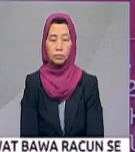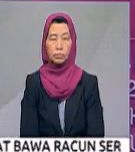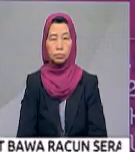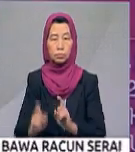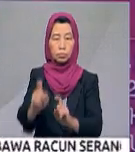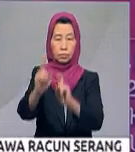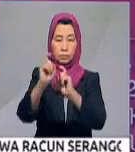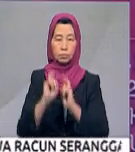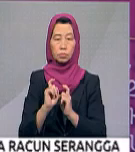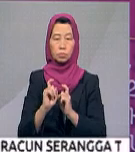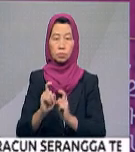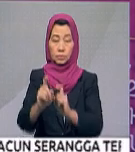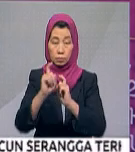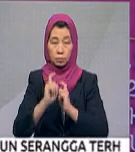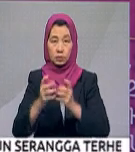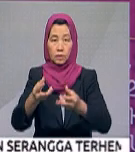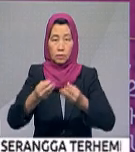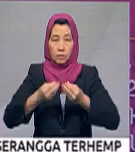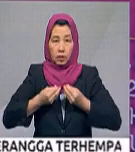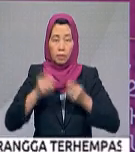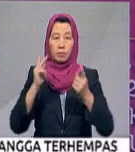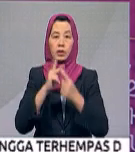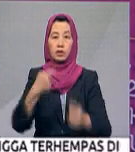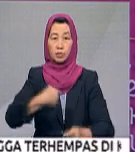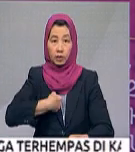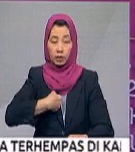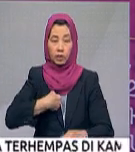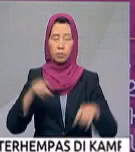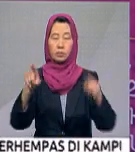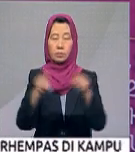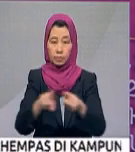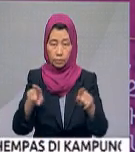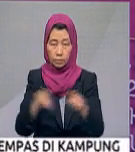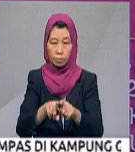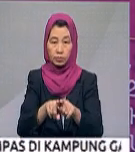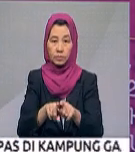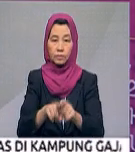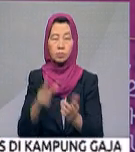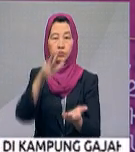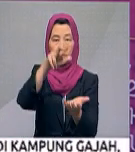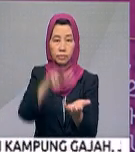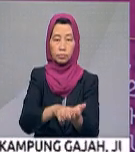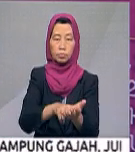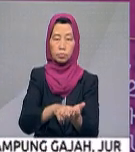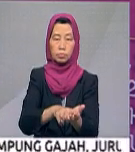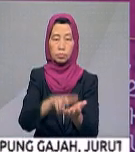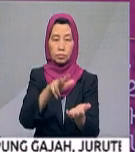Anugerah itu disampaikan kepada saya sebagai pengiktirafan